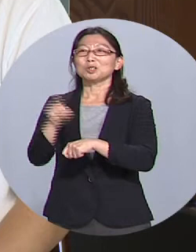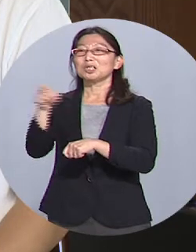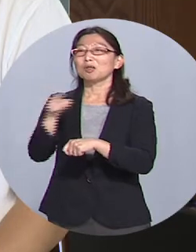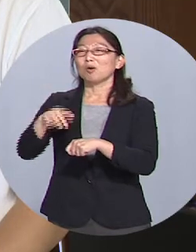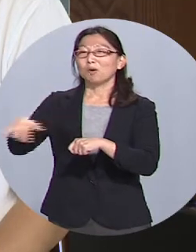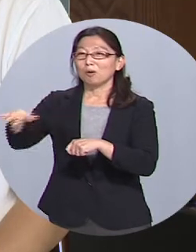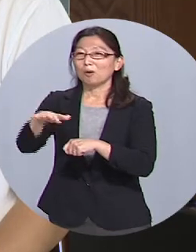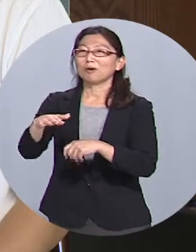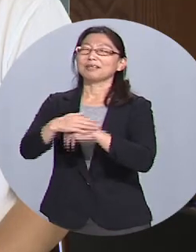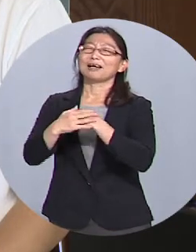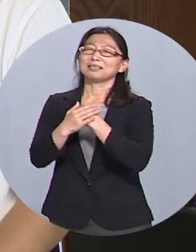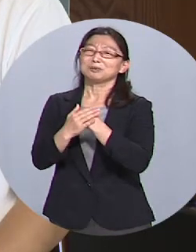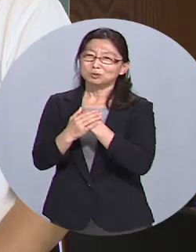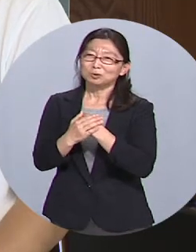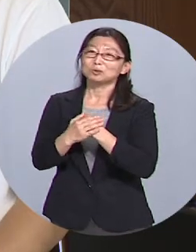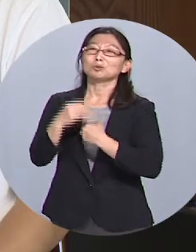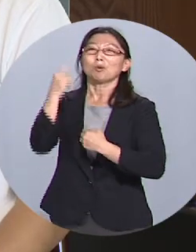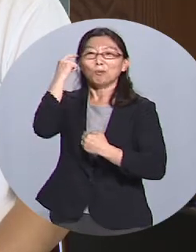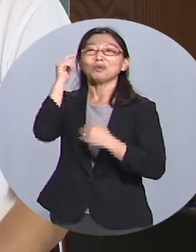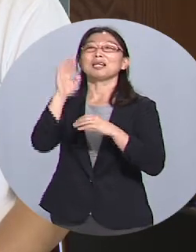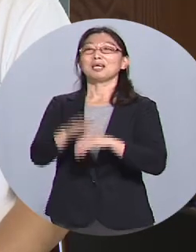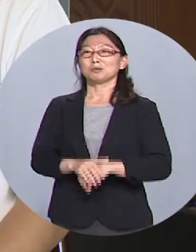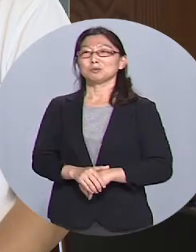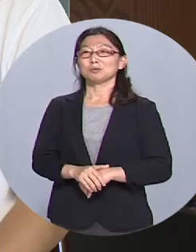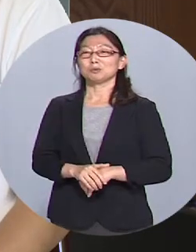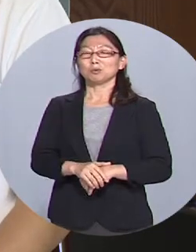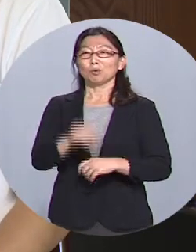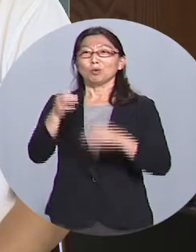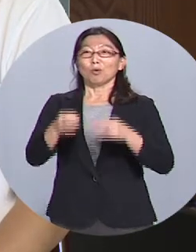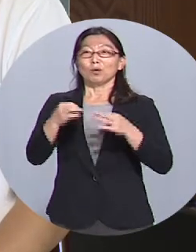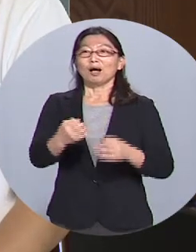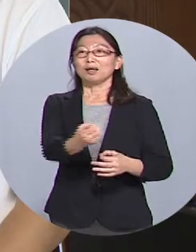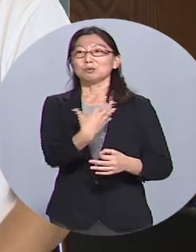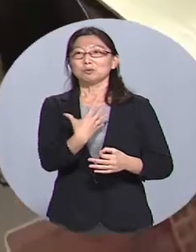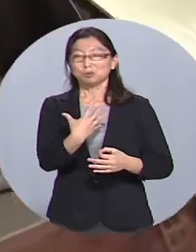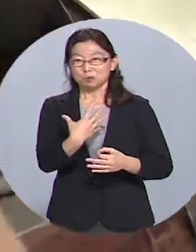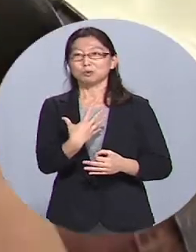切にしているので、そういうところが評価されたっていうのは本当に嬉しかったです。